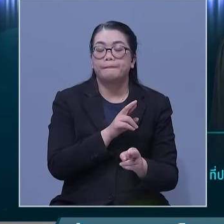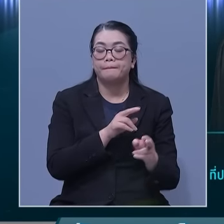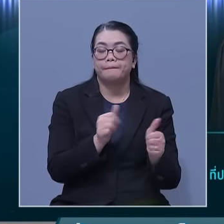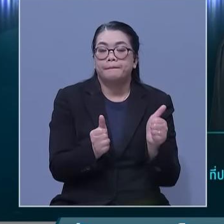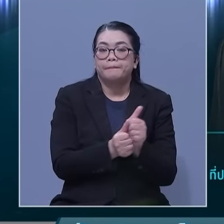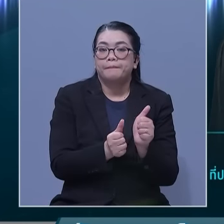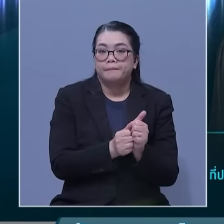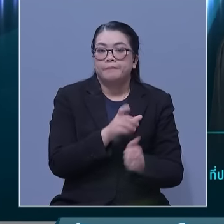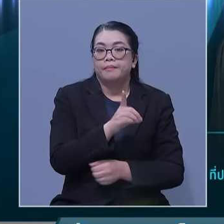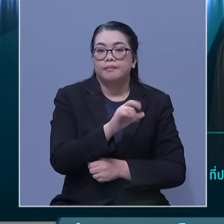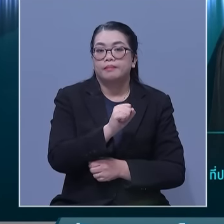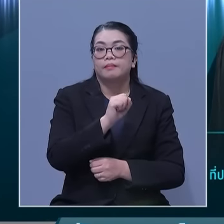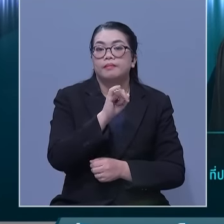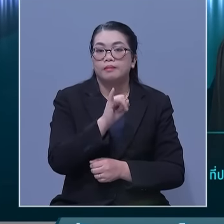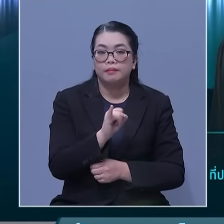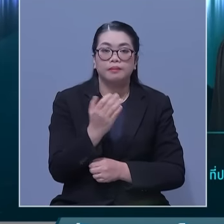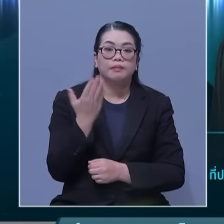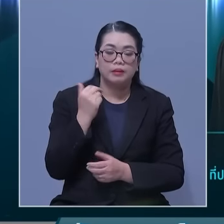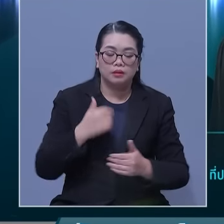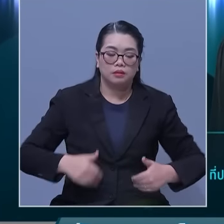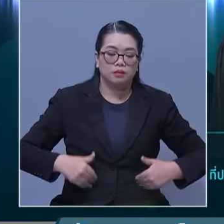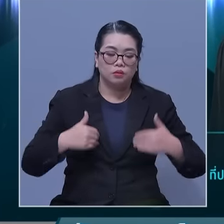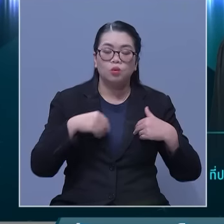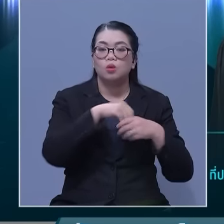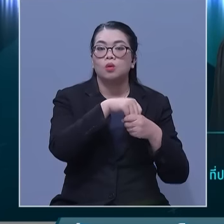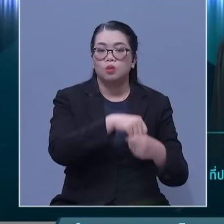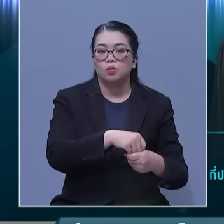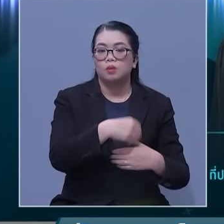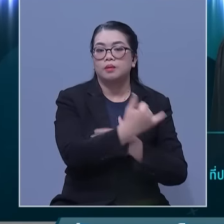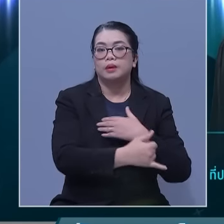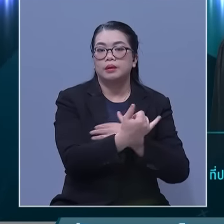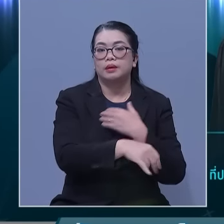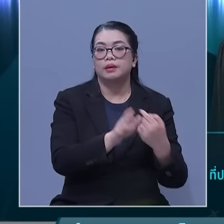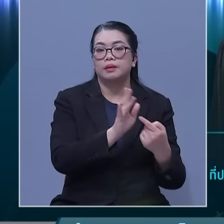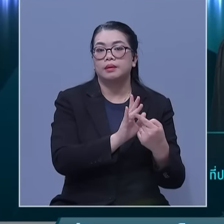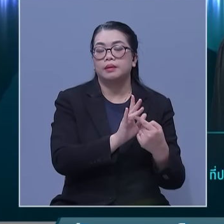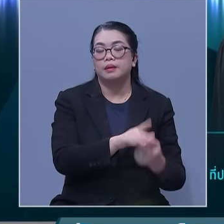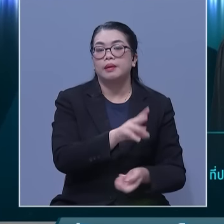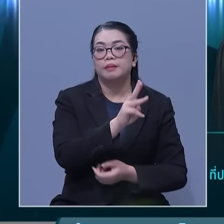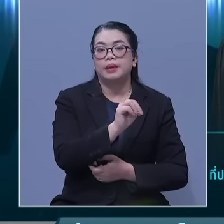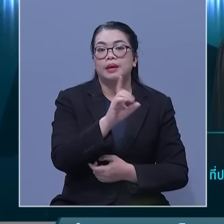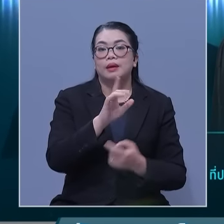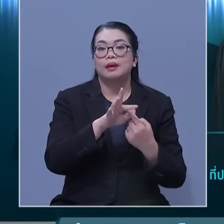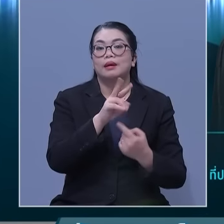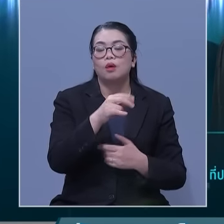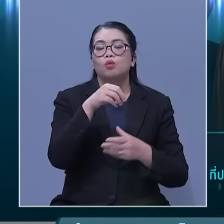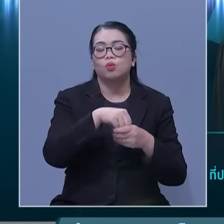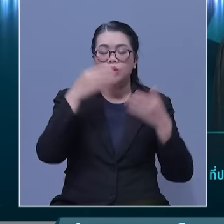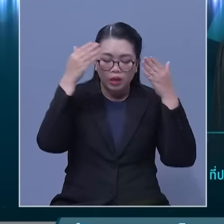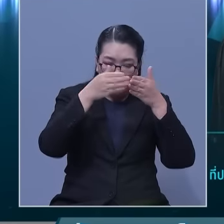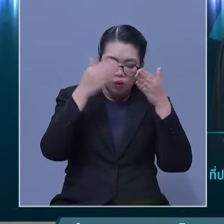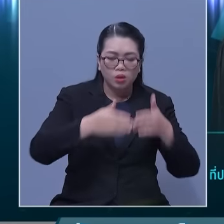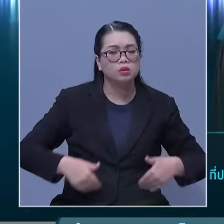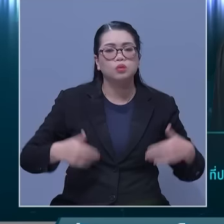เนี่ยได้ให้ข้อมูลนะครับว่าระหว่างที่เา้าใช้ชีวิตอยู่ที่เมดานเนี่ยอย่างหรูหราสบายเนี่ยนะครับก็ยัง